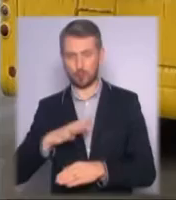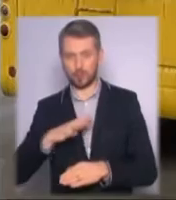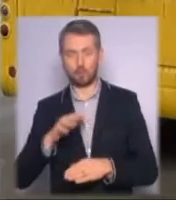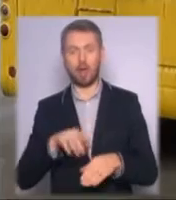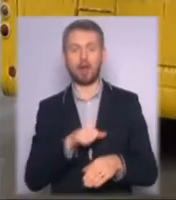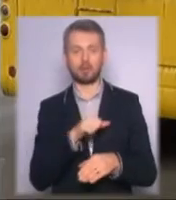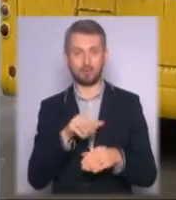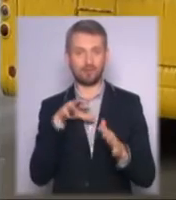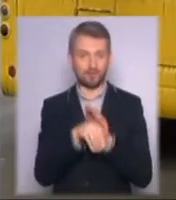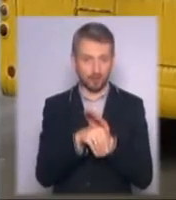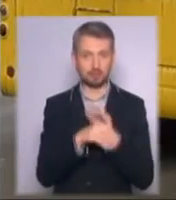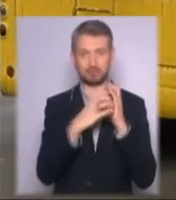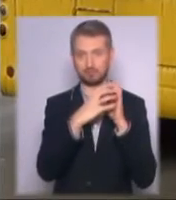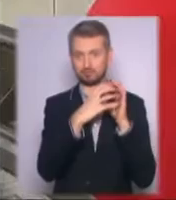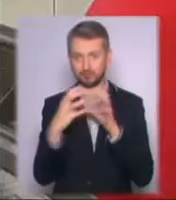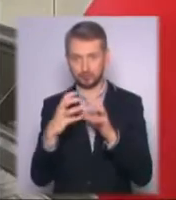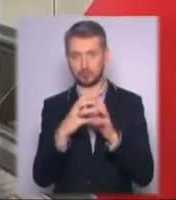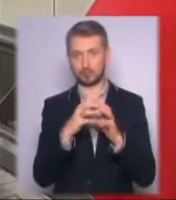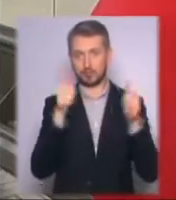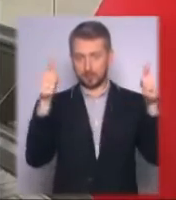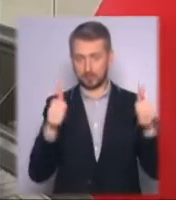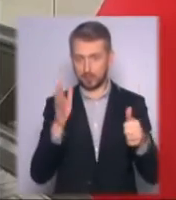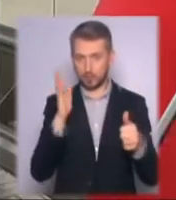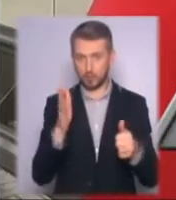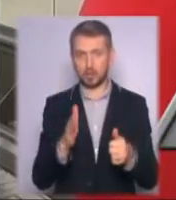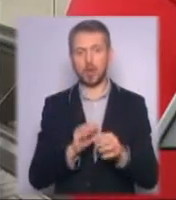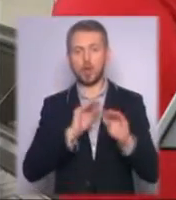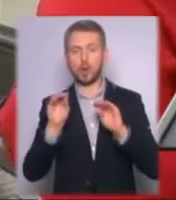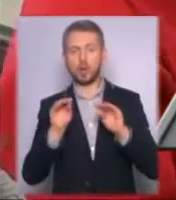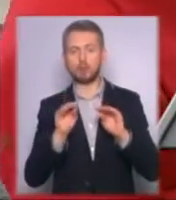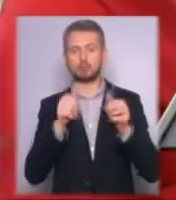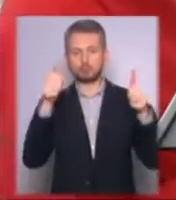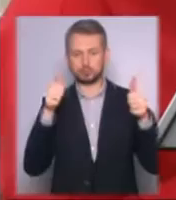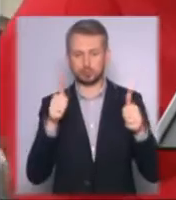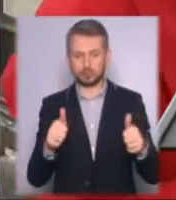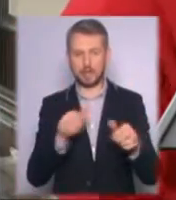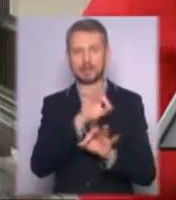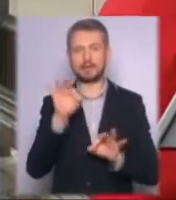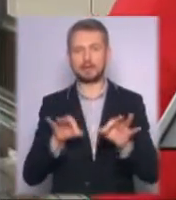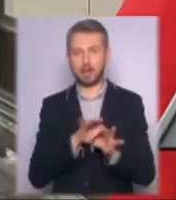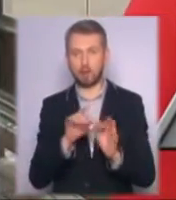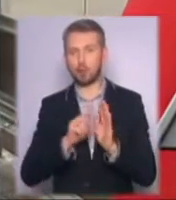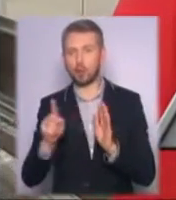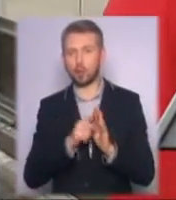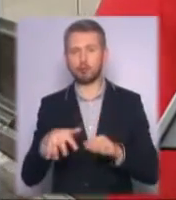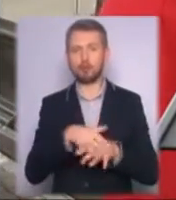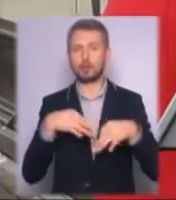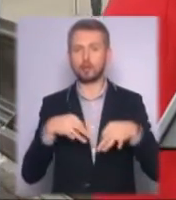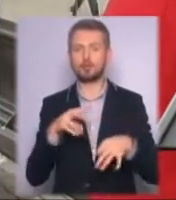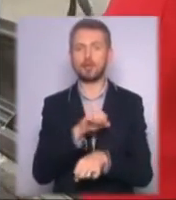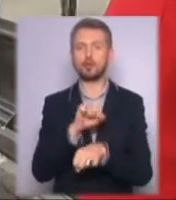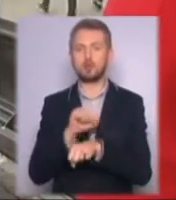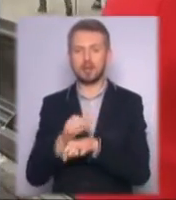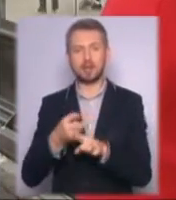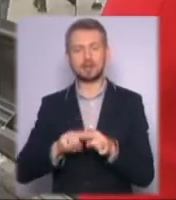такою навігаційною системою. Розміщення схем руху громадського транспорту на зупинках – це перший